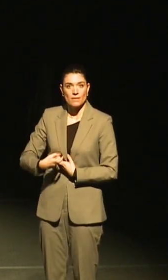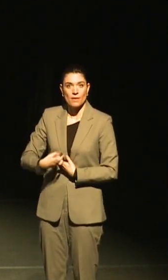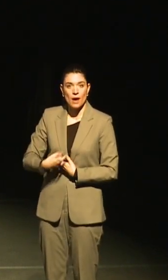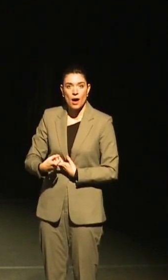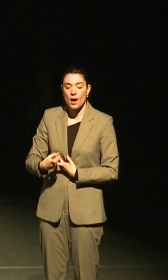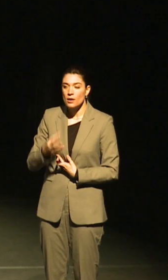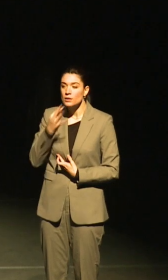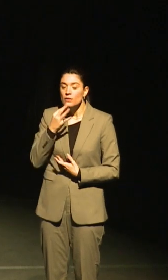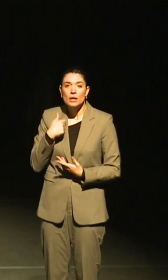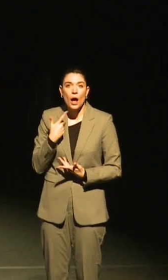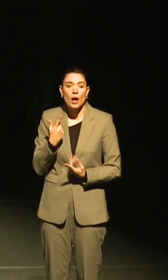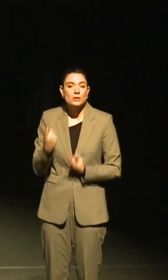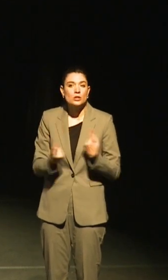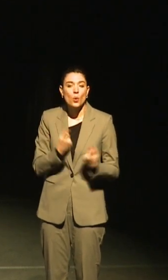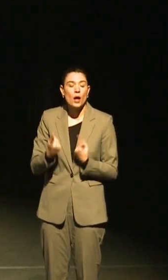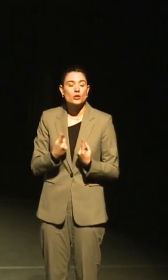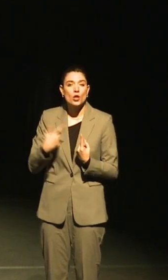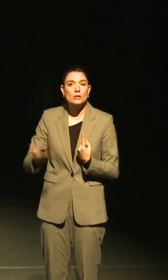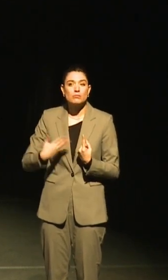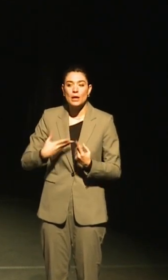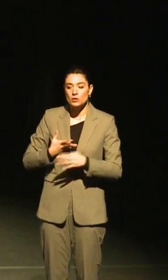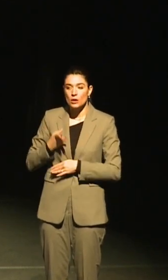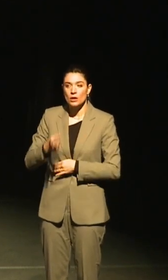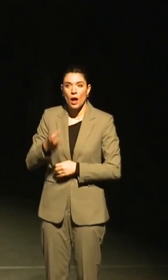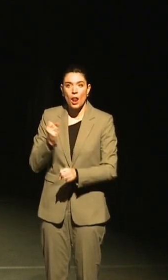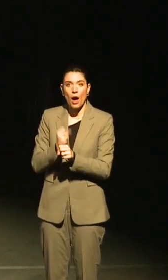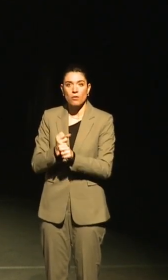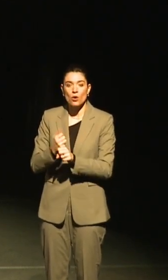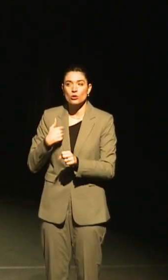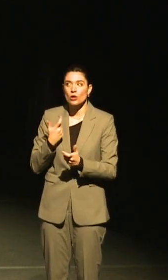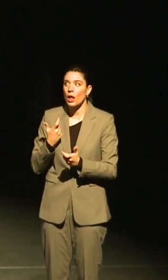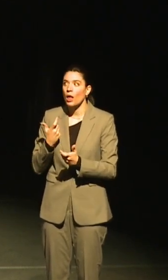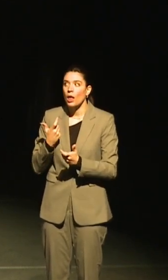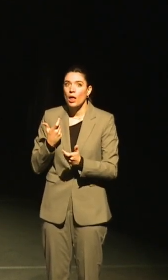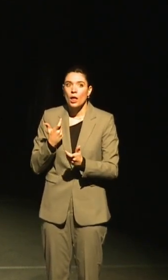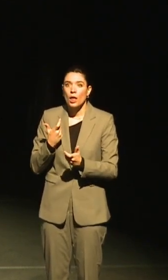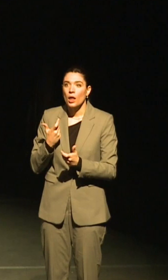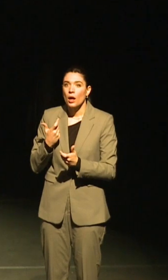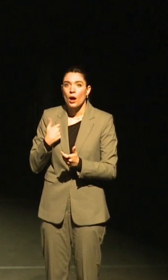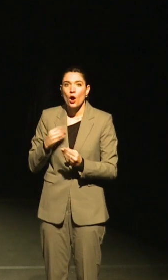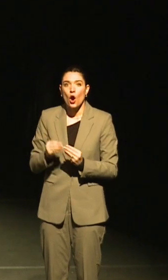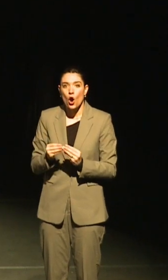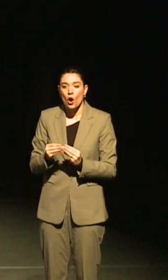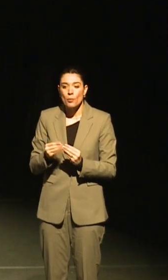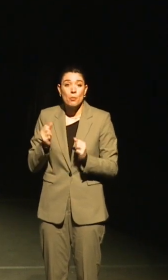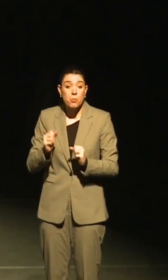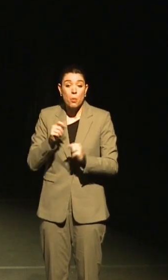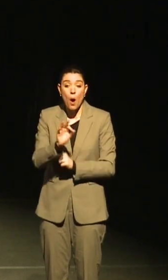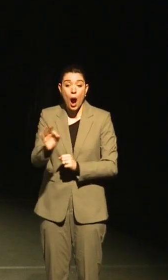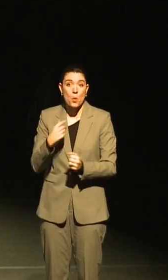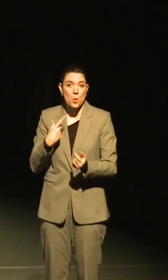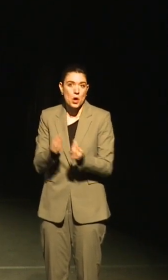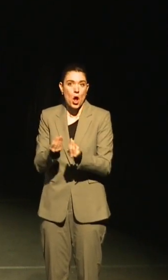smarrito e molto apprezzato perché cominciavi a dirgli no ma guarda che la tua